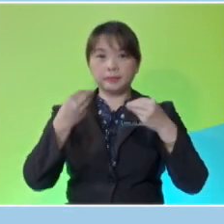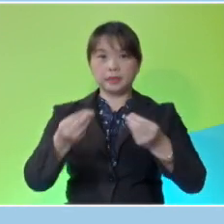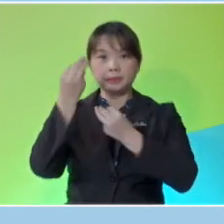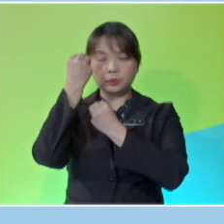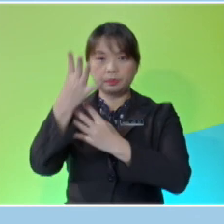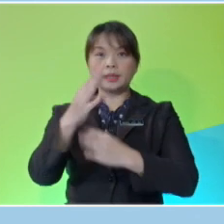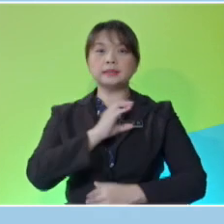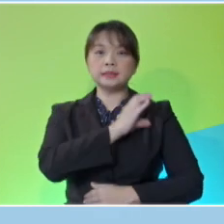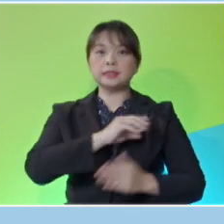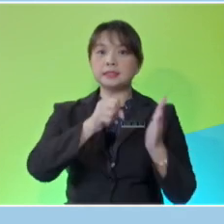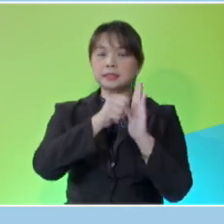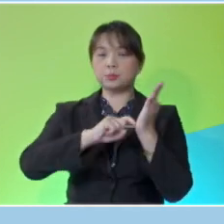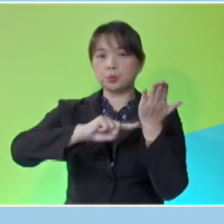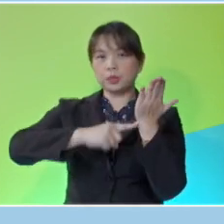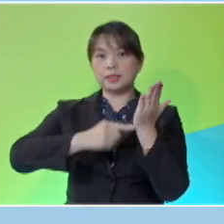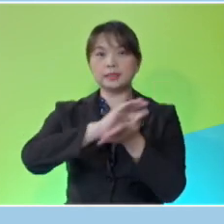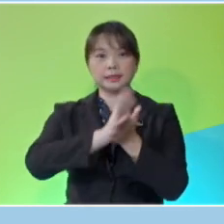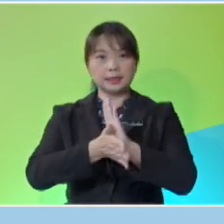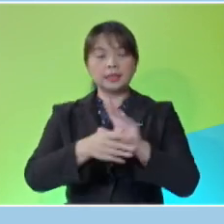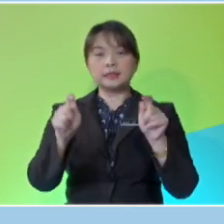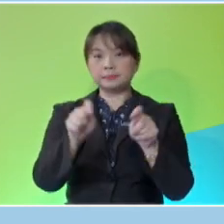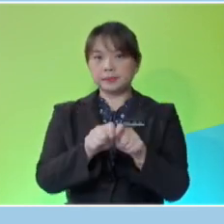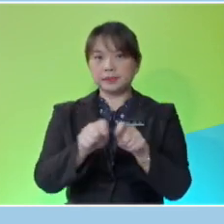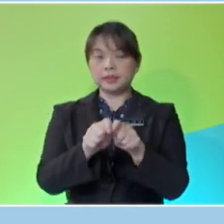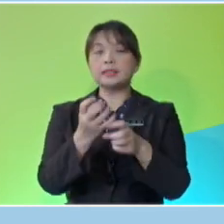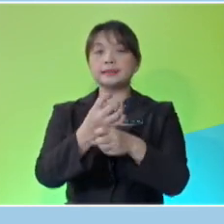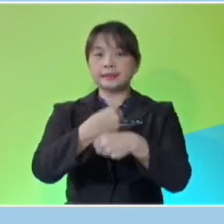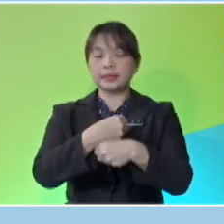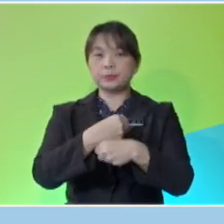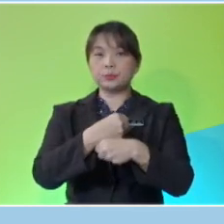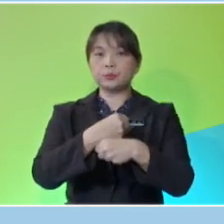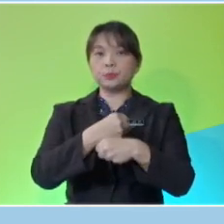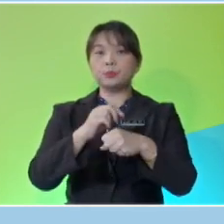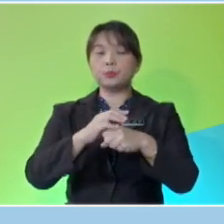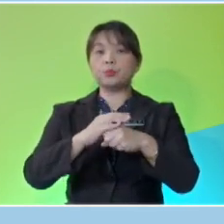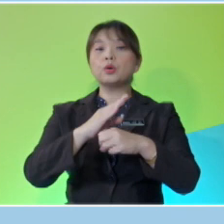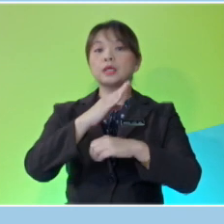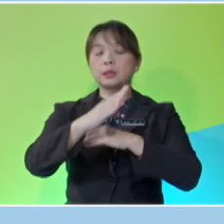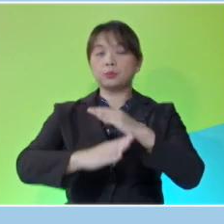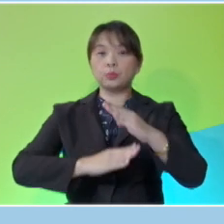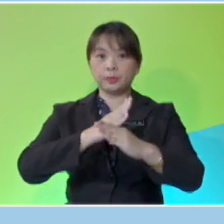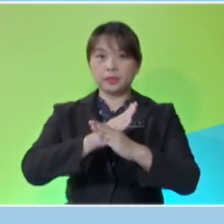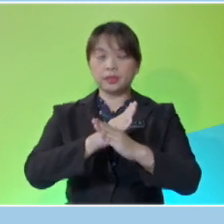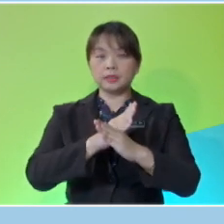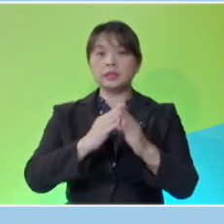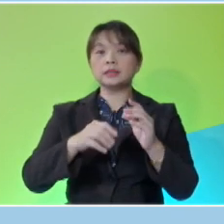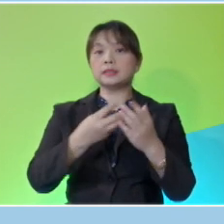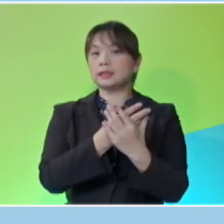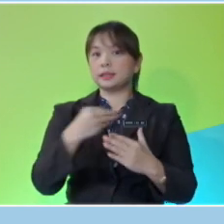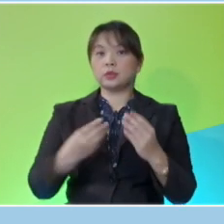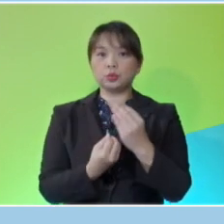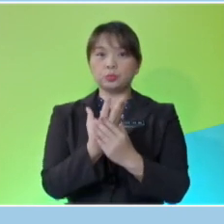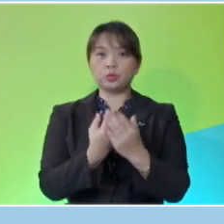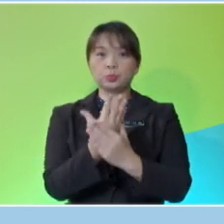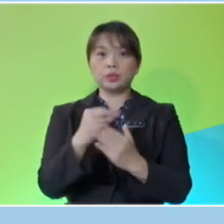semula jadi seperti bentuk muka bumi saliran pinggir pantai dan tumbuh-tumbuhan semula jadi Oke